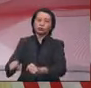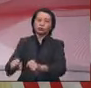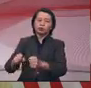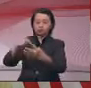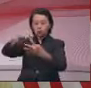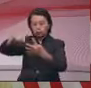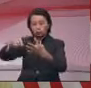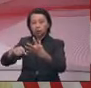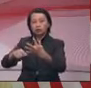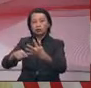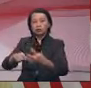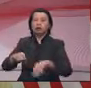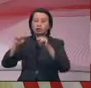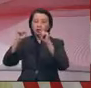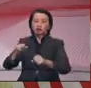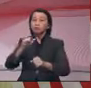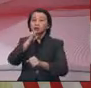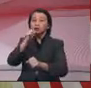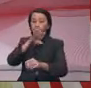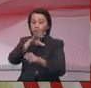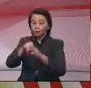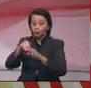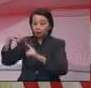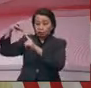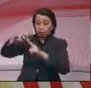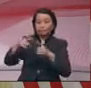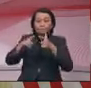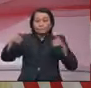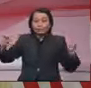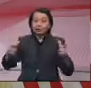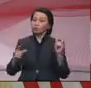ini tidak melibatkan kejohanan-kejohanan besar, ya.